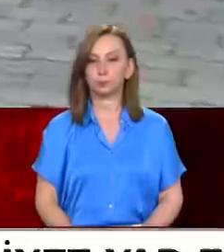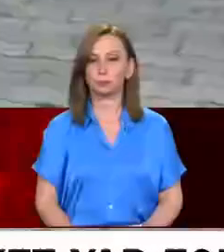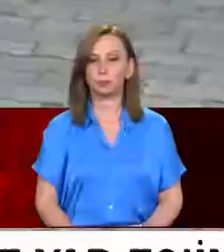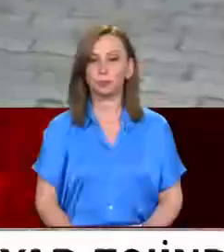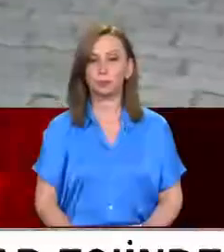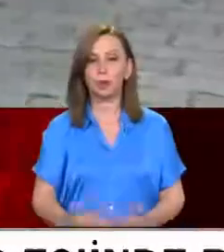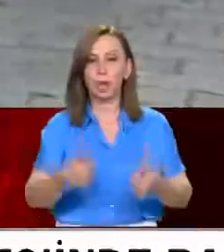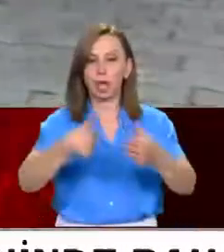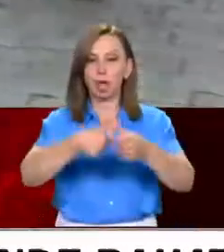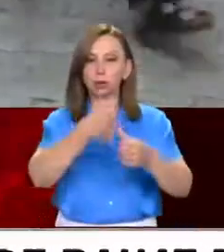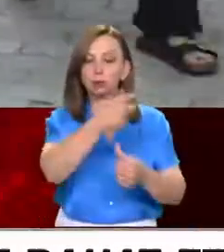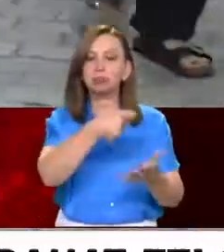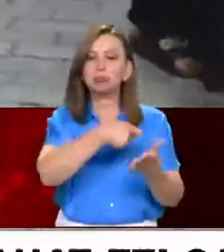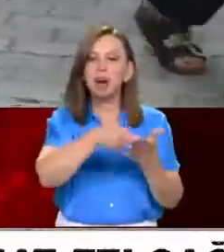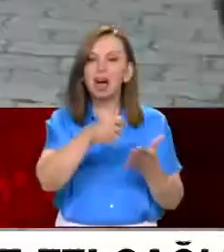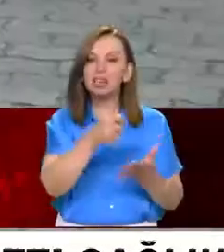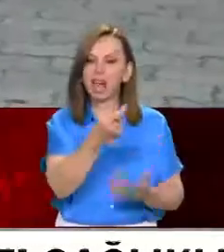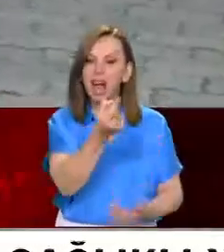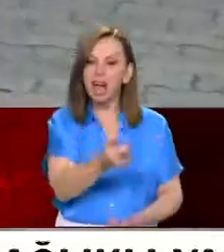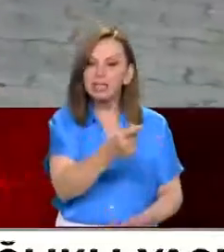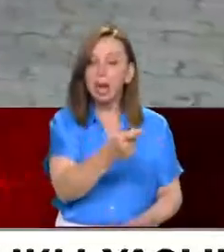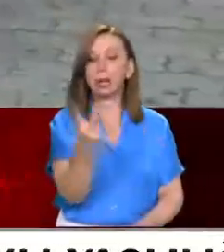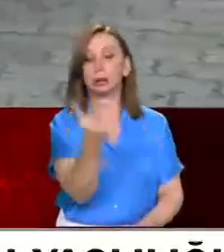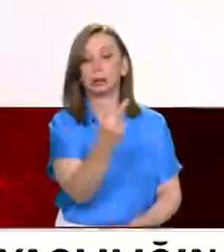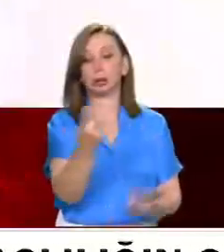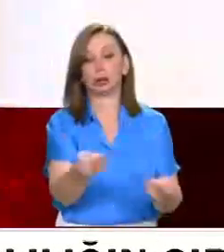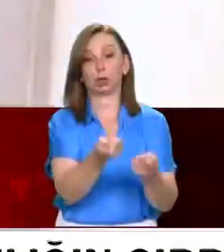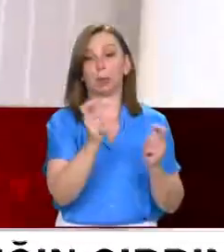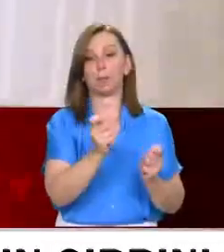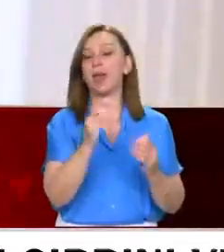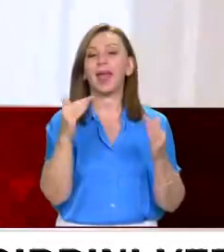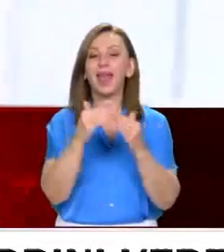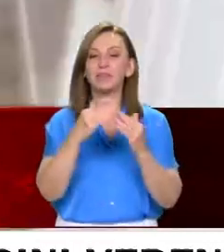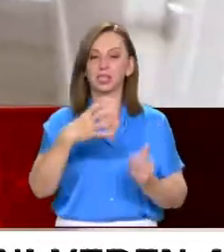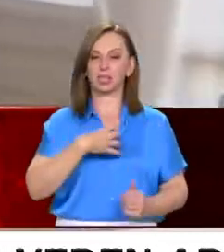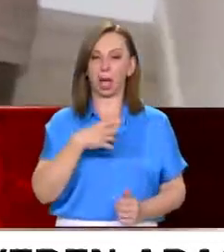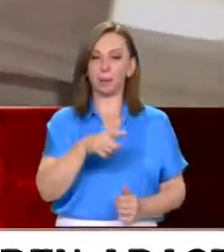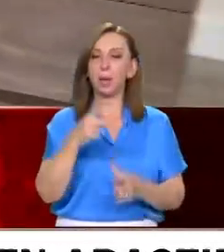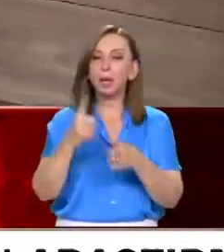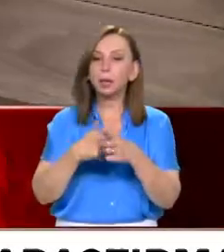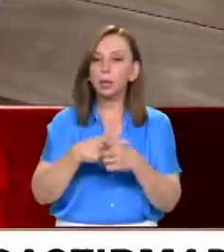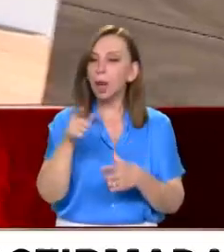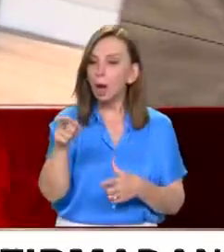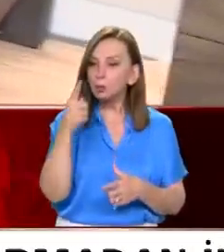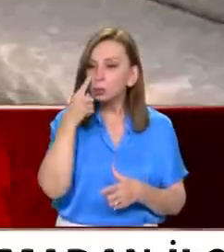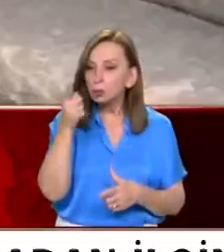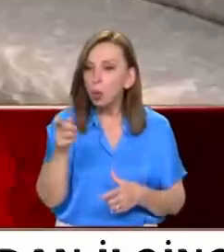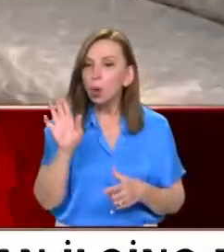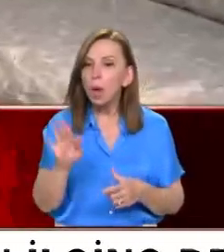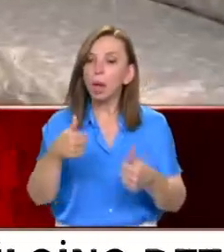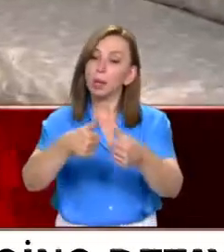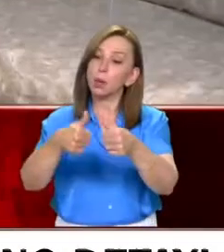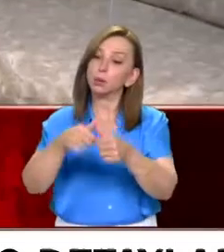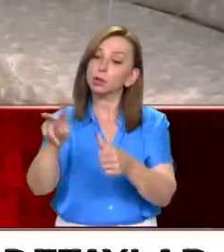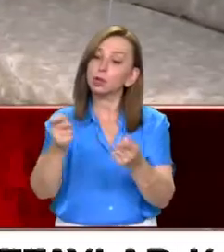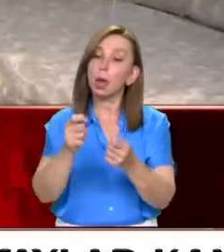Eğer eşi çok iyi geliri yoksa iki kişinin çalışması şart. Ev sahipleri artık kiracı seçerken daha seçici.